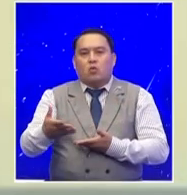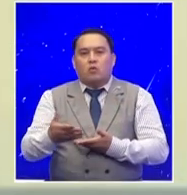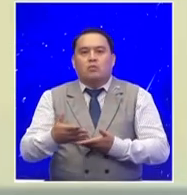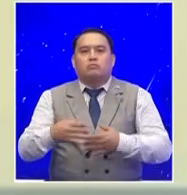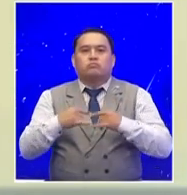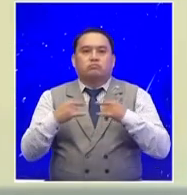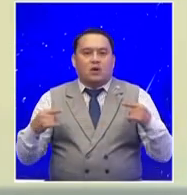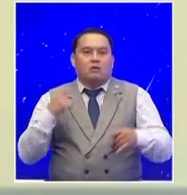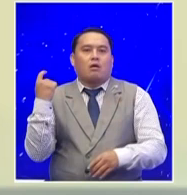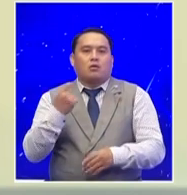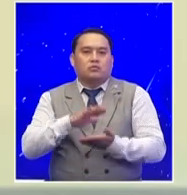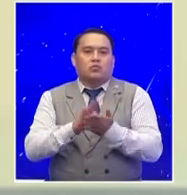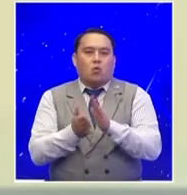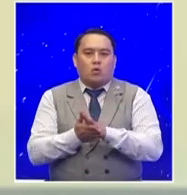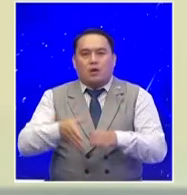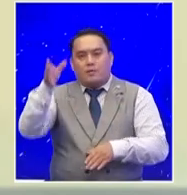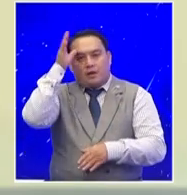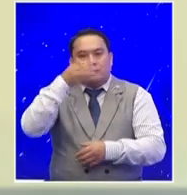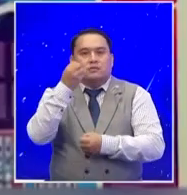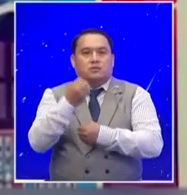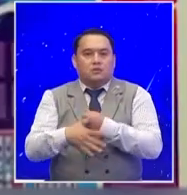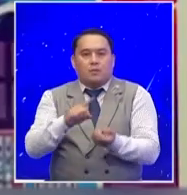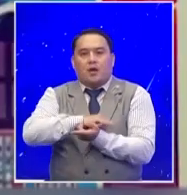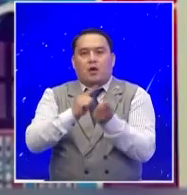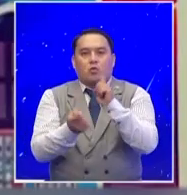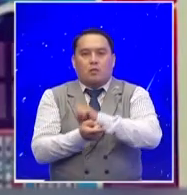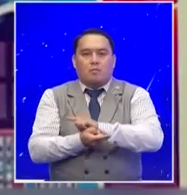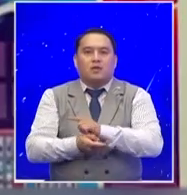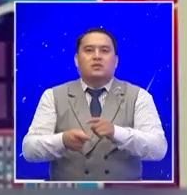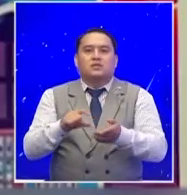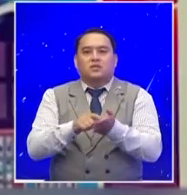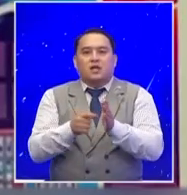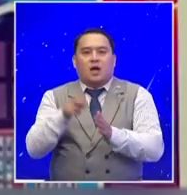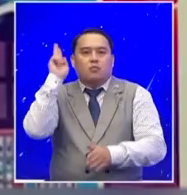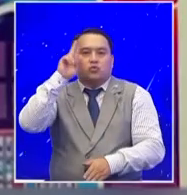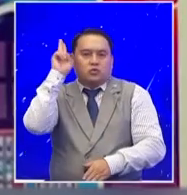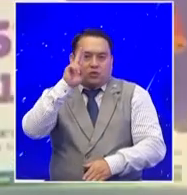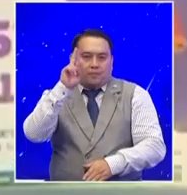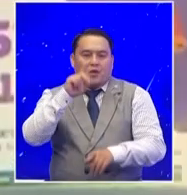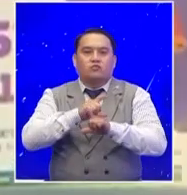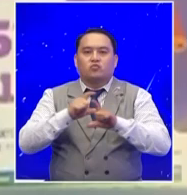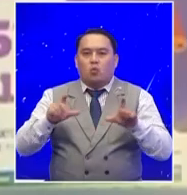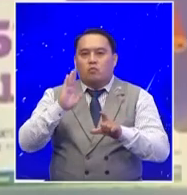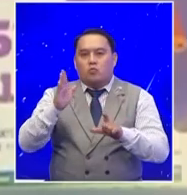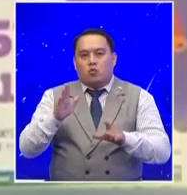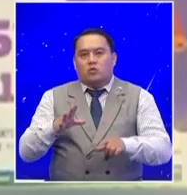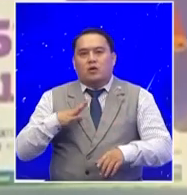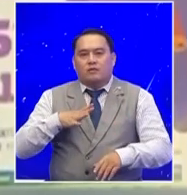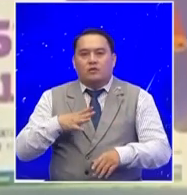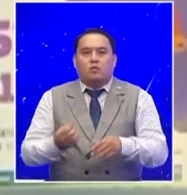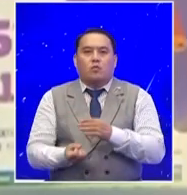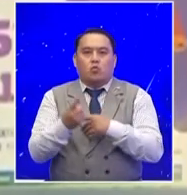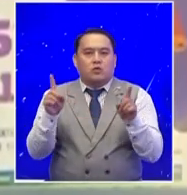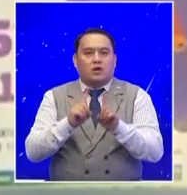парты. Владельцы заключают договоры с образовательными центрами и переоборудуют банкетные залы. Теперь в роскошных залах ресторанов